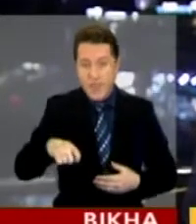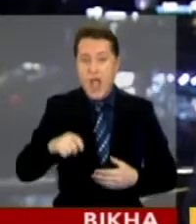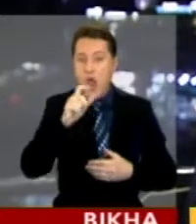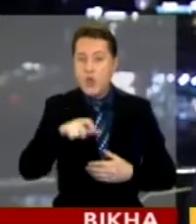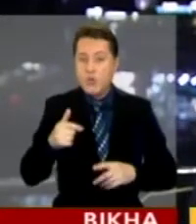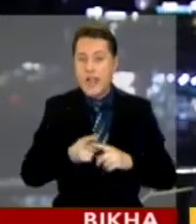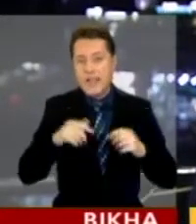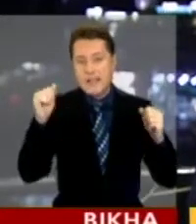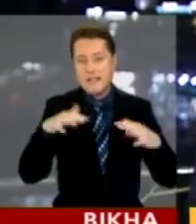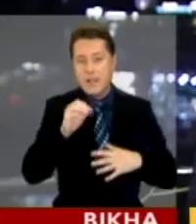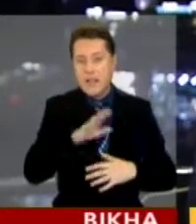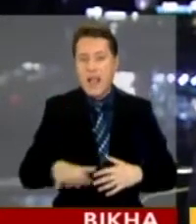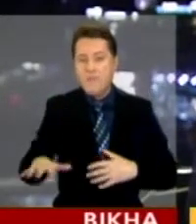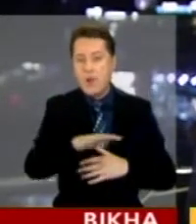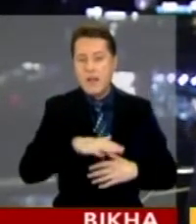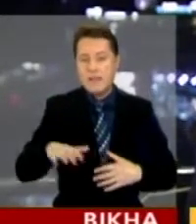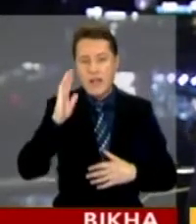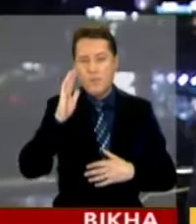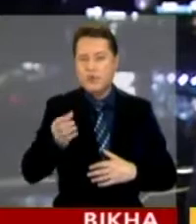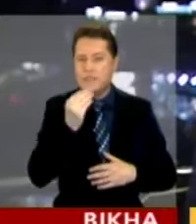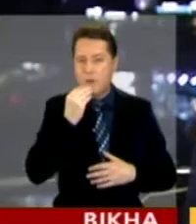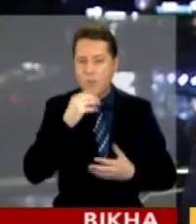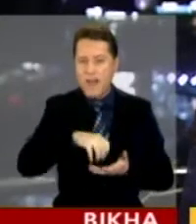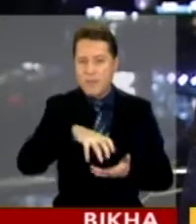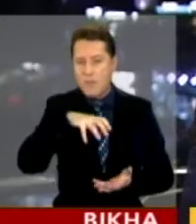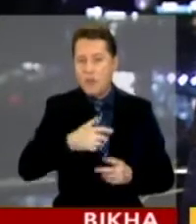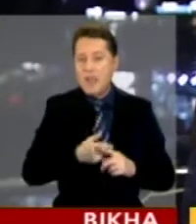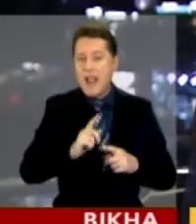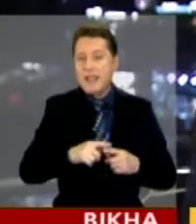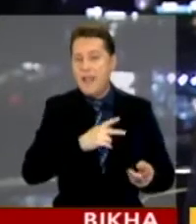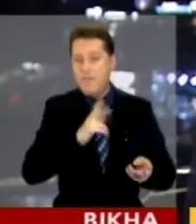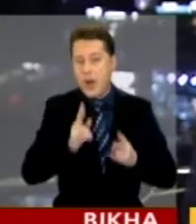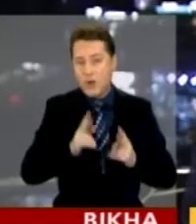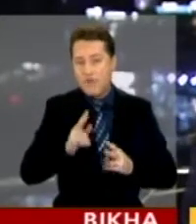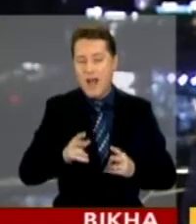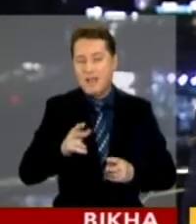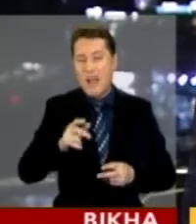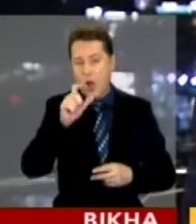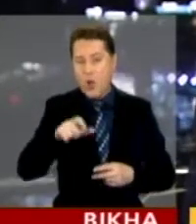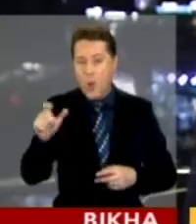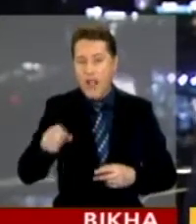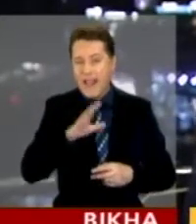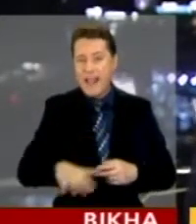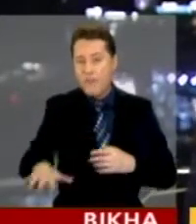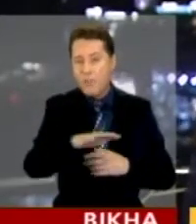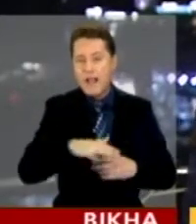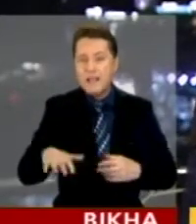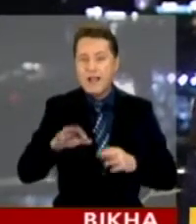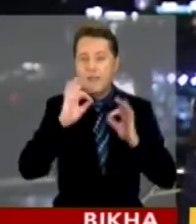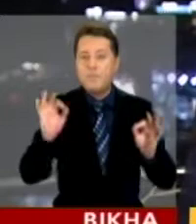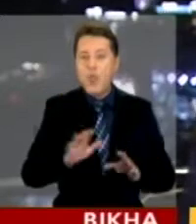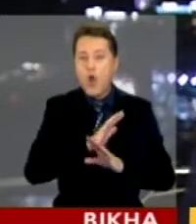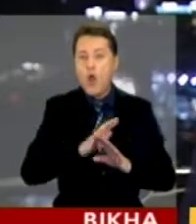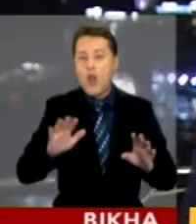тут на Євромайдані, планують далі смакувати ті пампухи, які приготували їм кухарі Євромайдану, і колядувати аж до самого